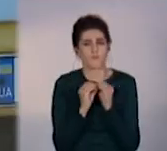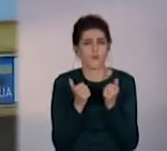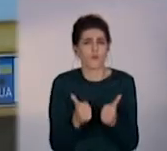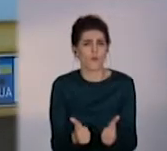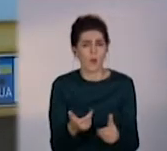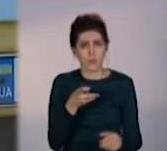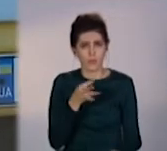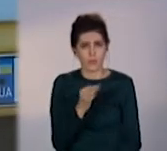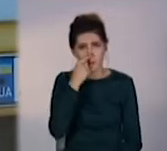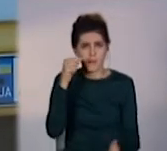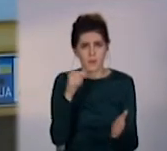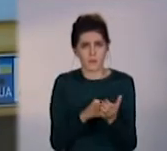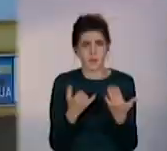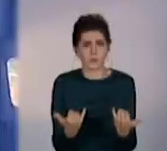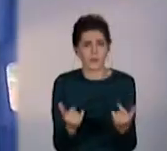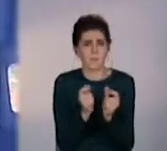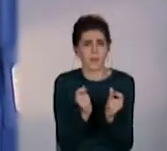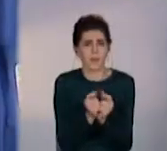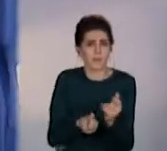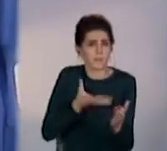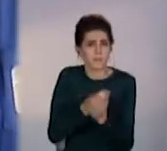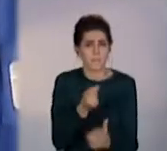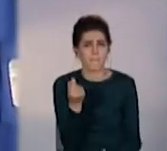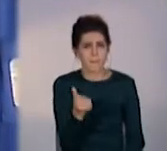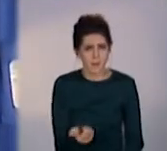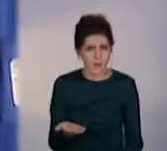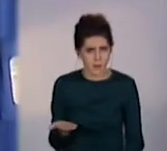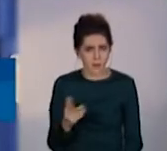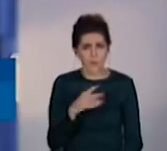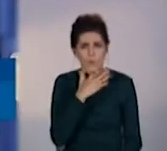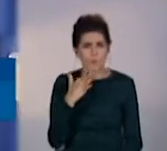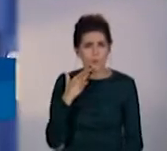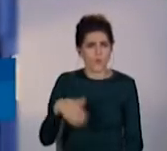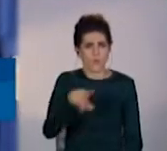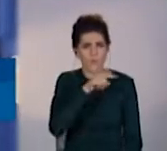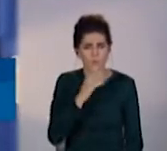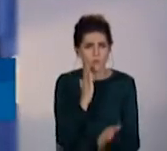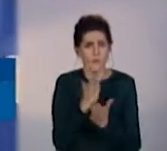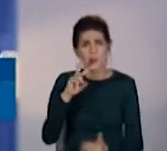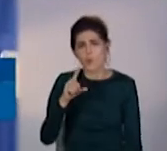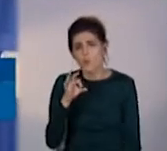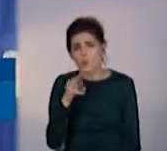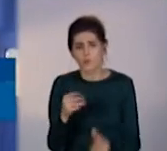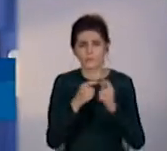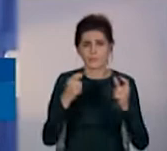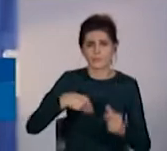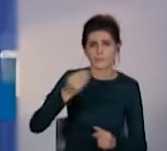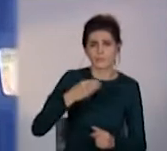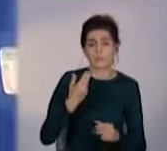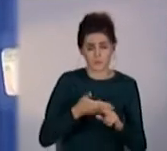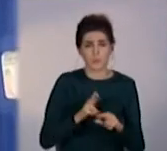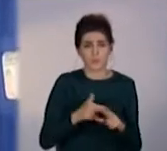квиток платить лише кожний п'ятий. Звісно, це буде краще, намного краще, тому що зараз, на даний момент, у